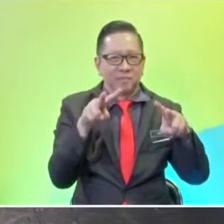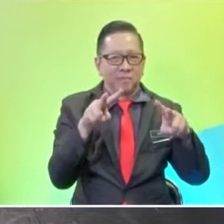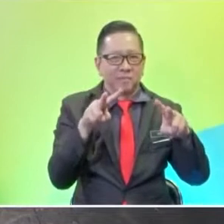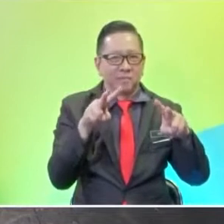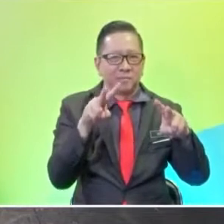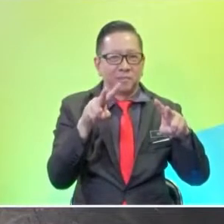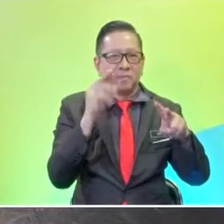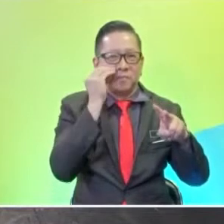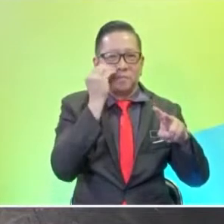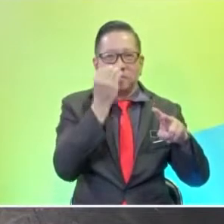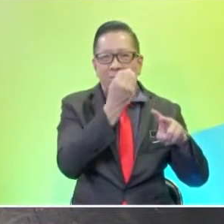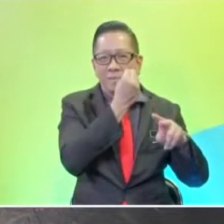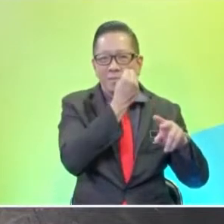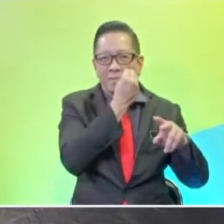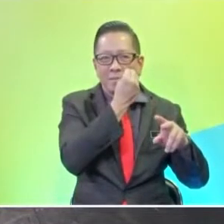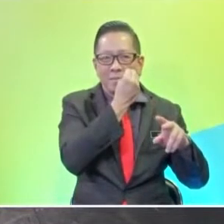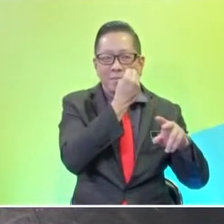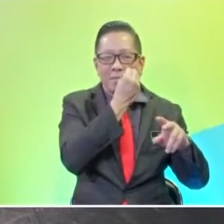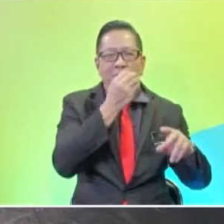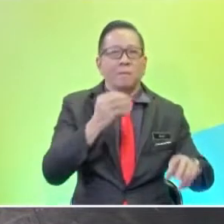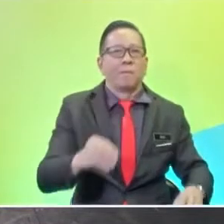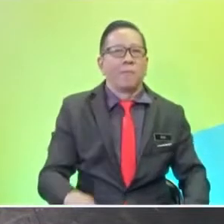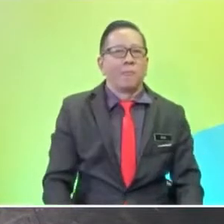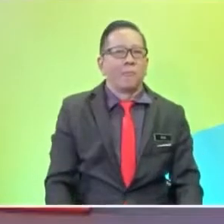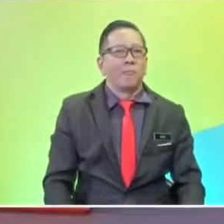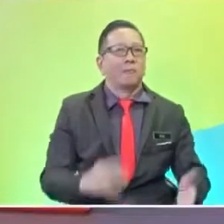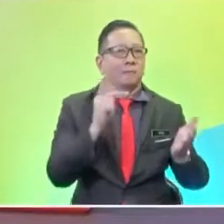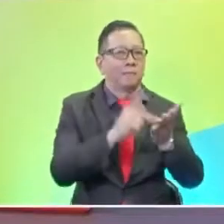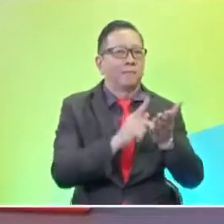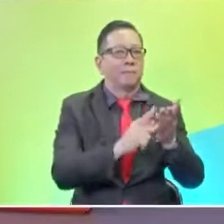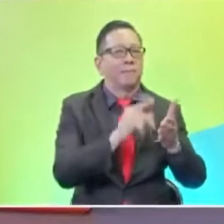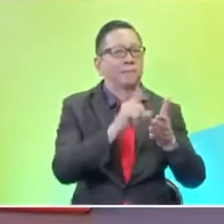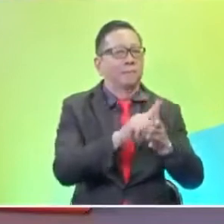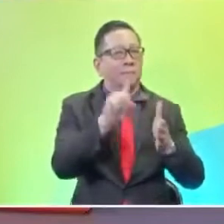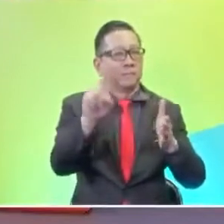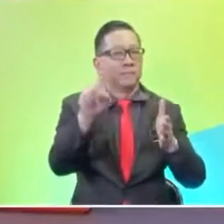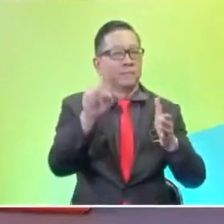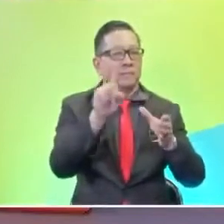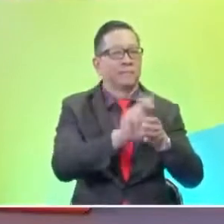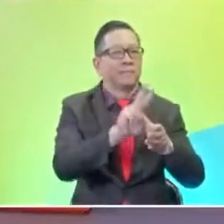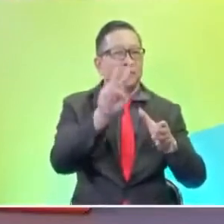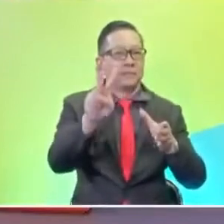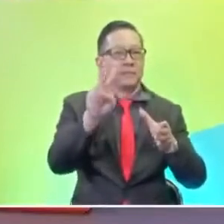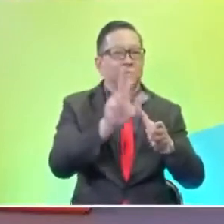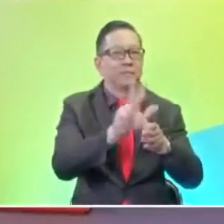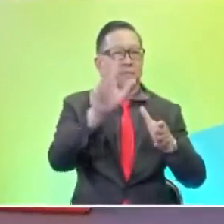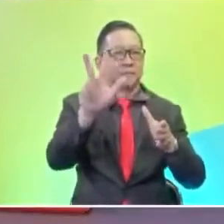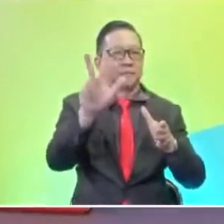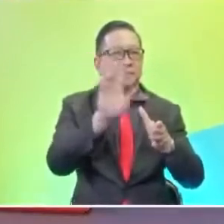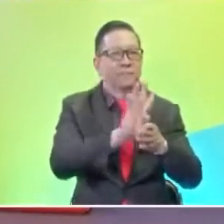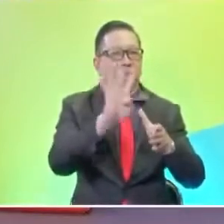Kunto bunga yang tinggal dengan Mimi Oke boleh satu dua tiga